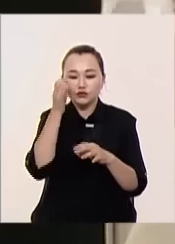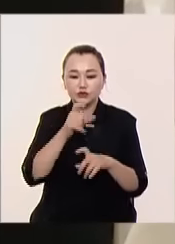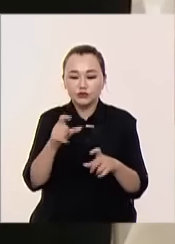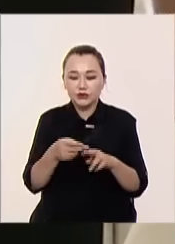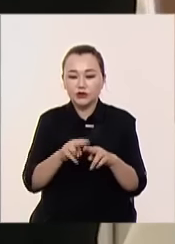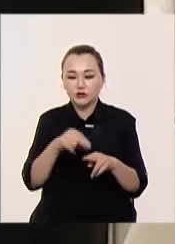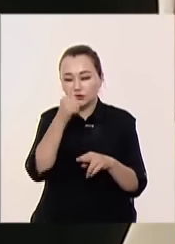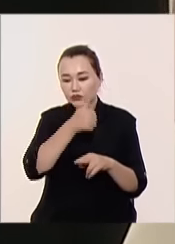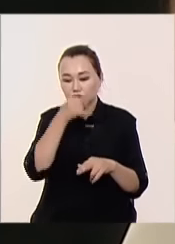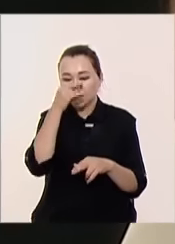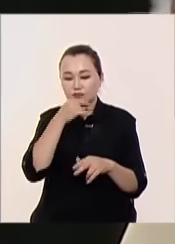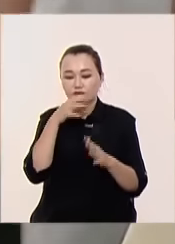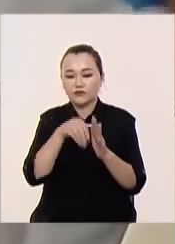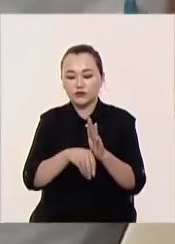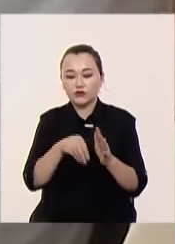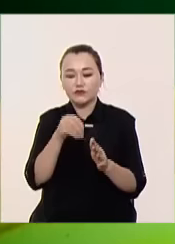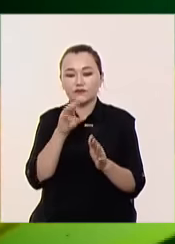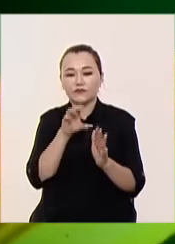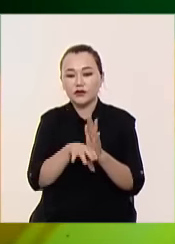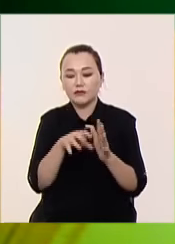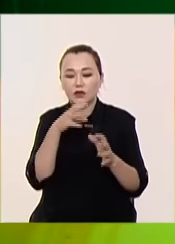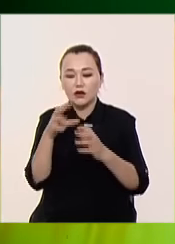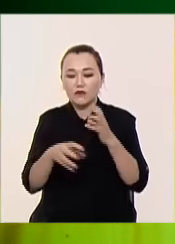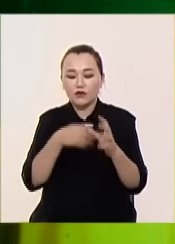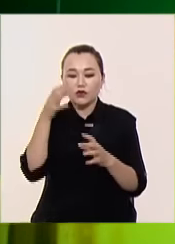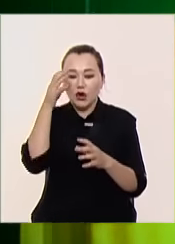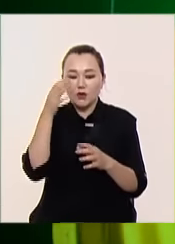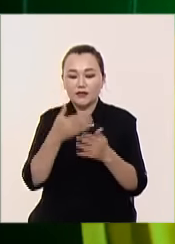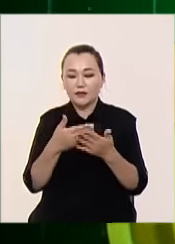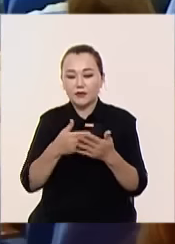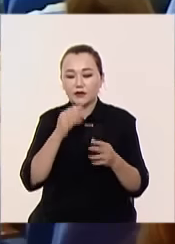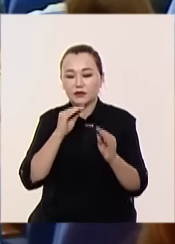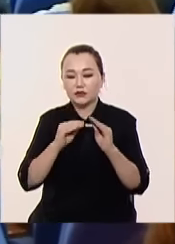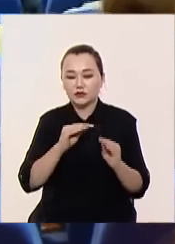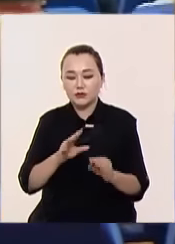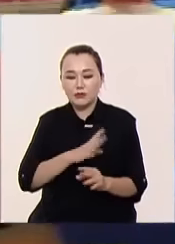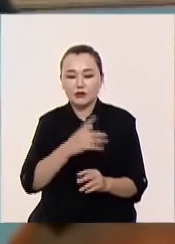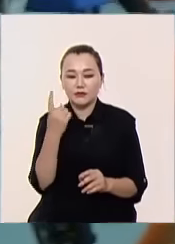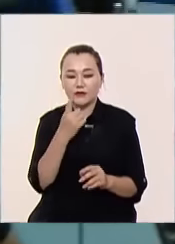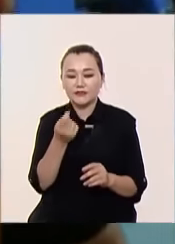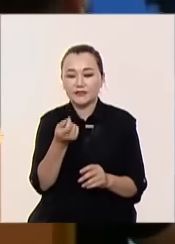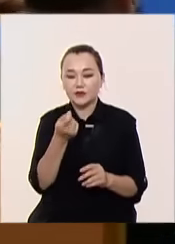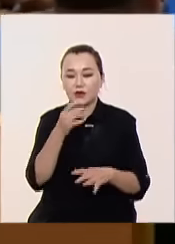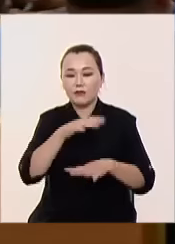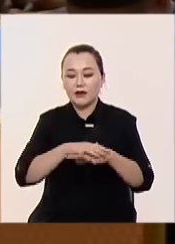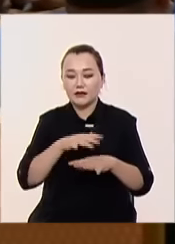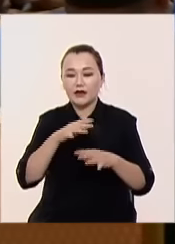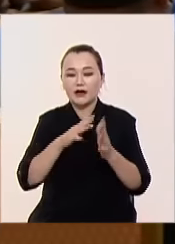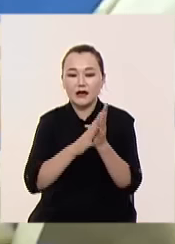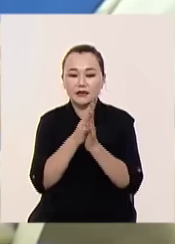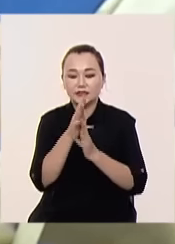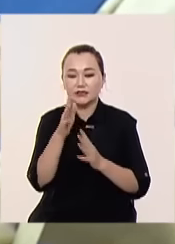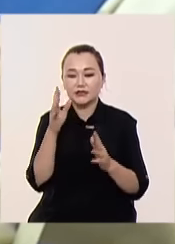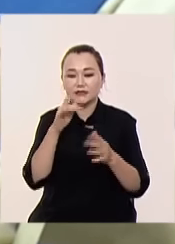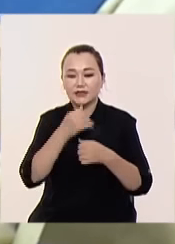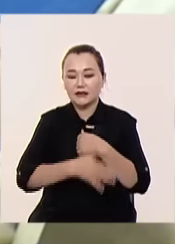эти годы Казахстан внес значительный вклад в развитие мировой науки. К примеру, был создан первый семенной банк растений и природной флоры в